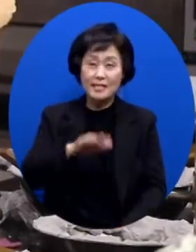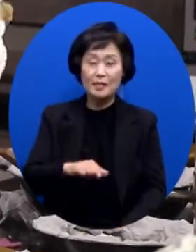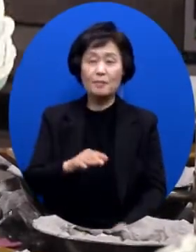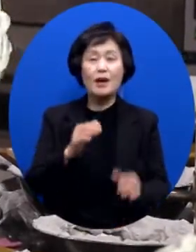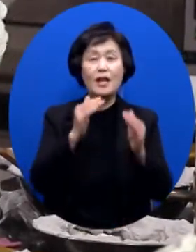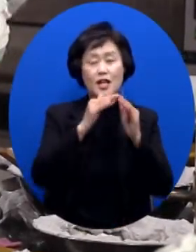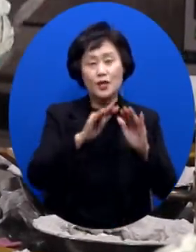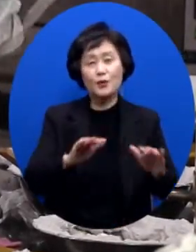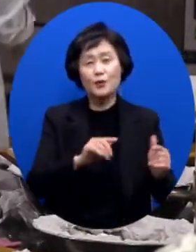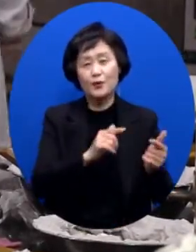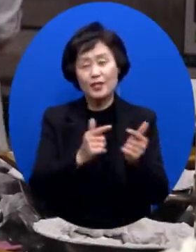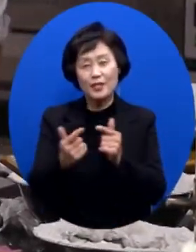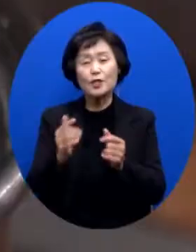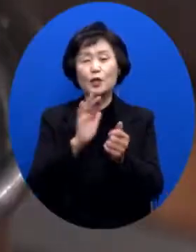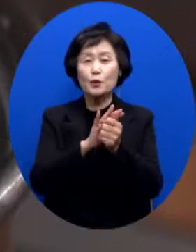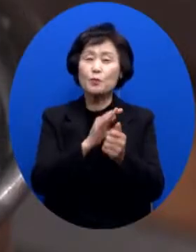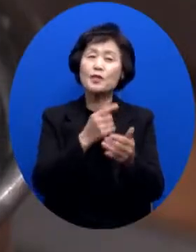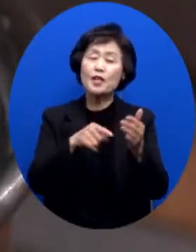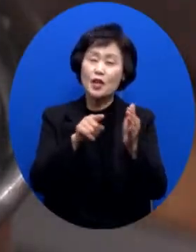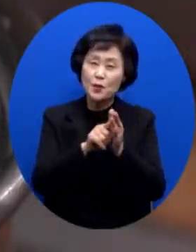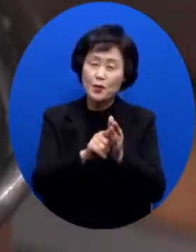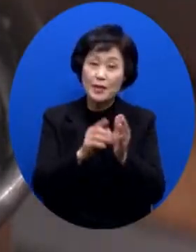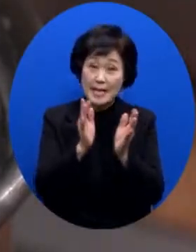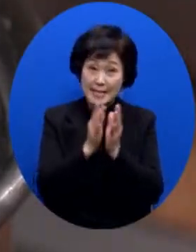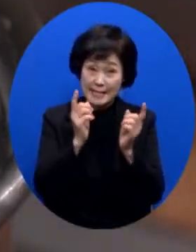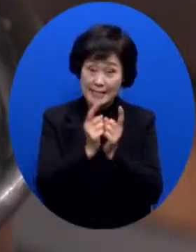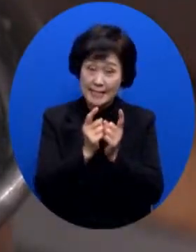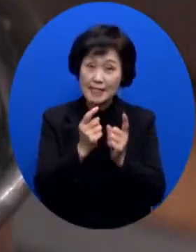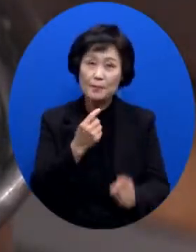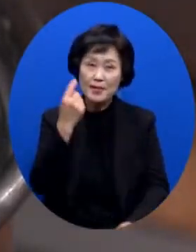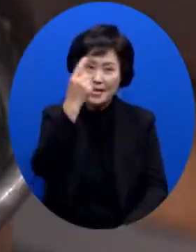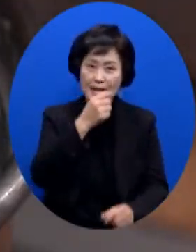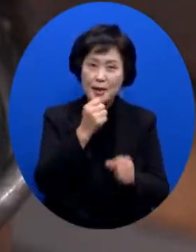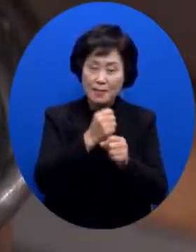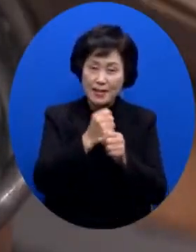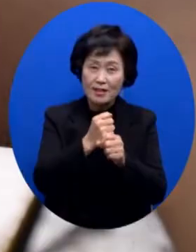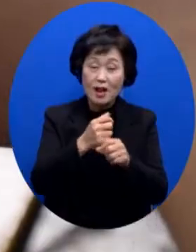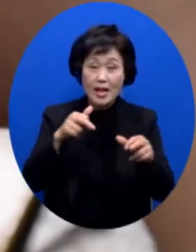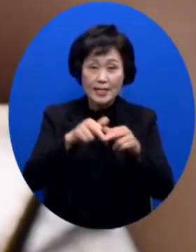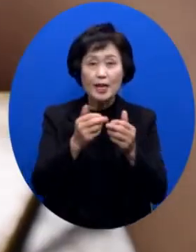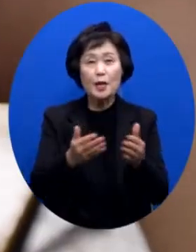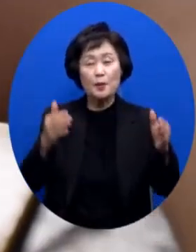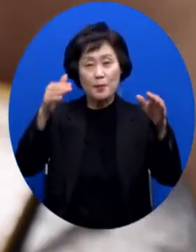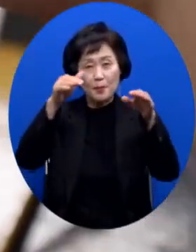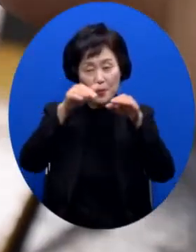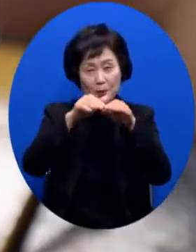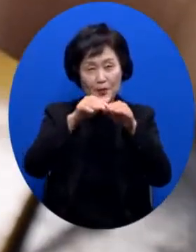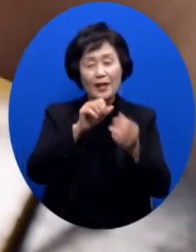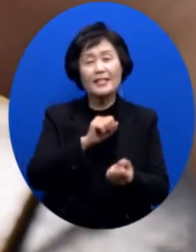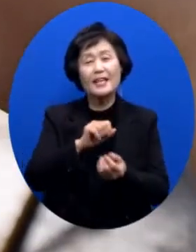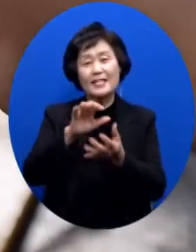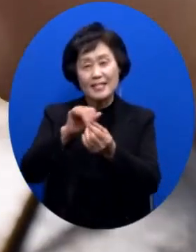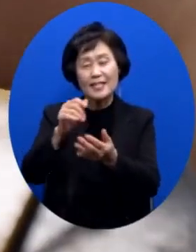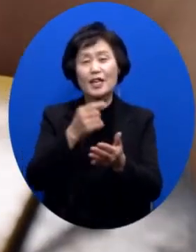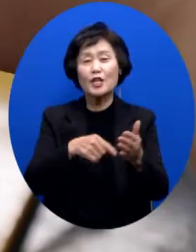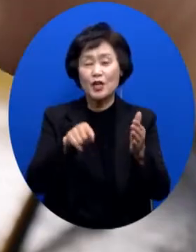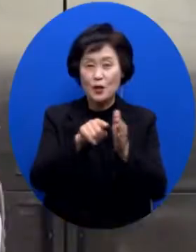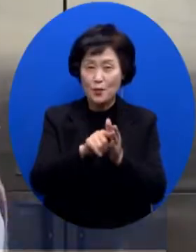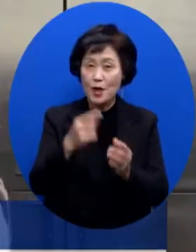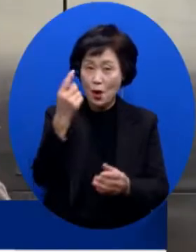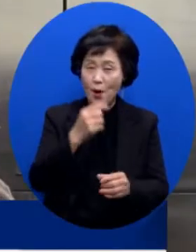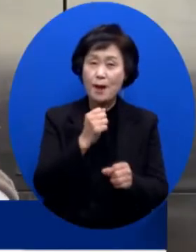나섰습니다. 크리스마스를 앞두고 장애인 복지관에 직접 만든 케이크를 전달하기 위해서입니다.